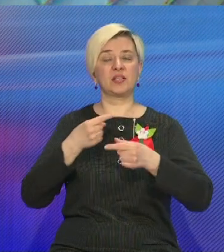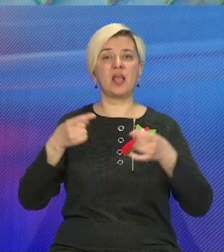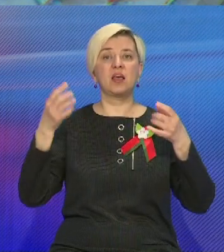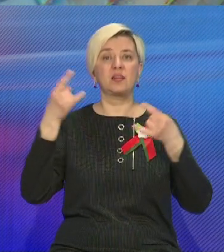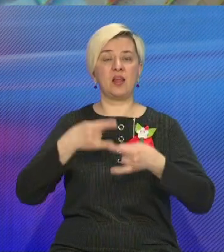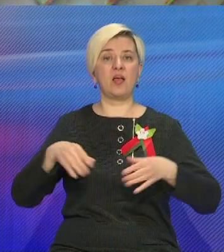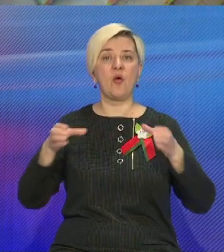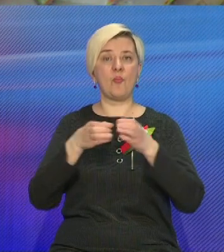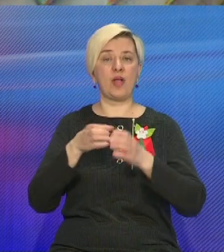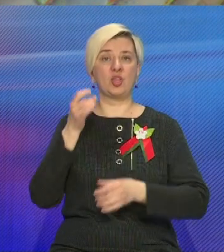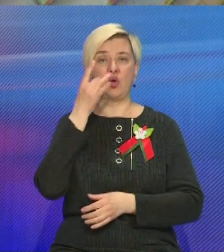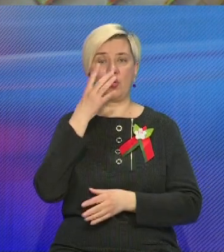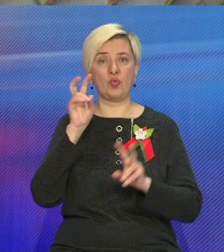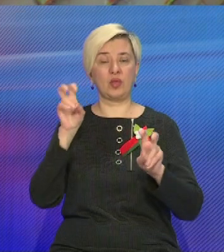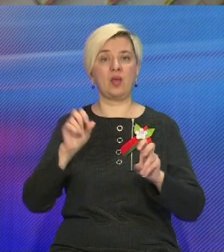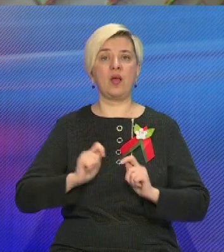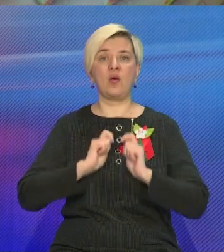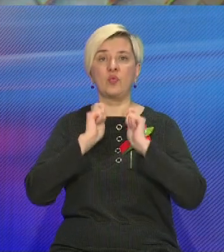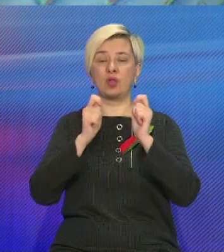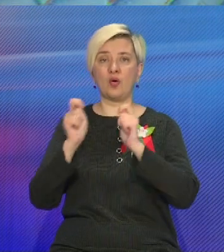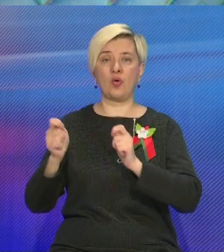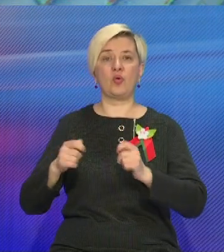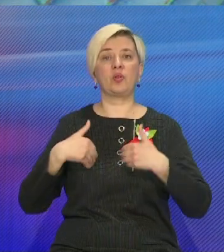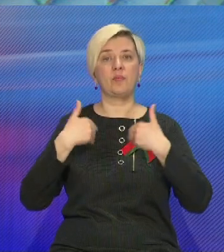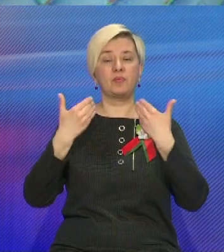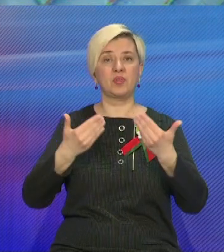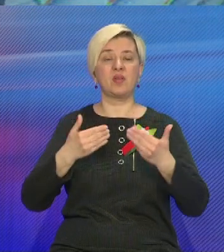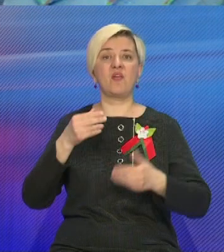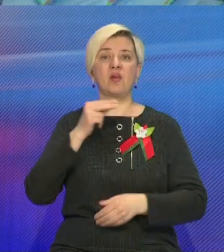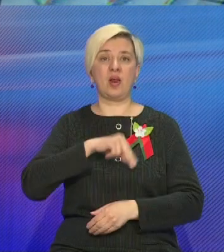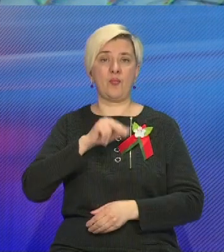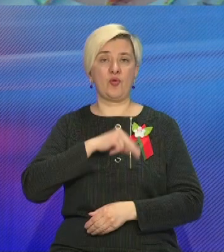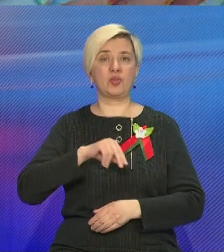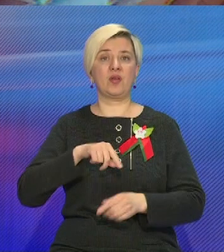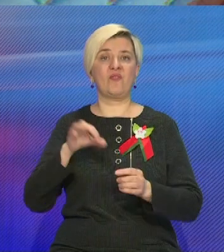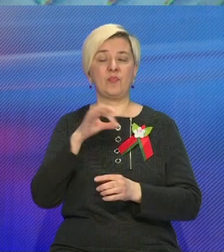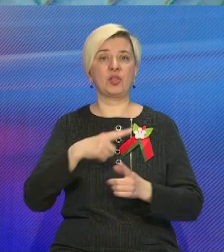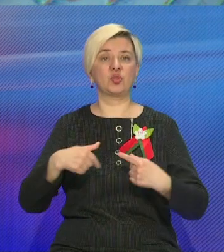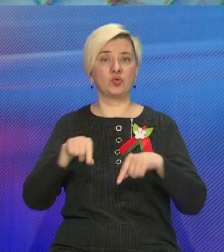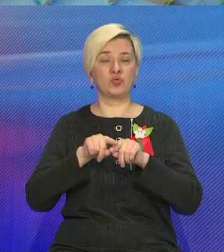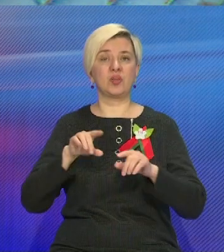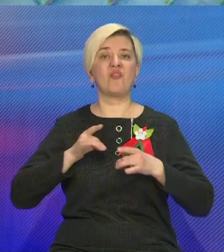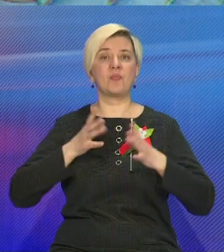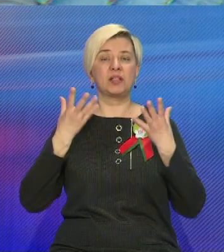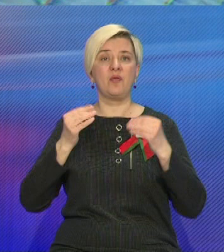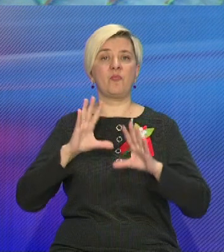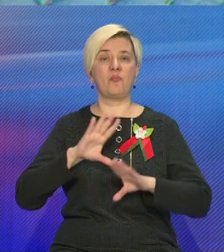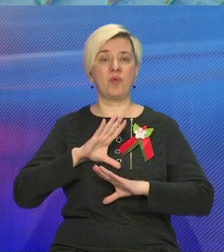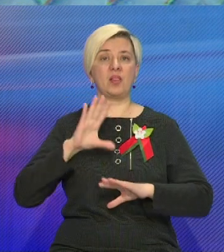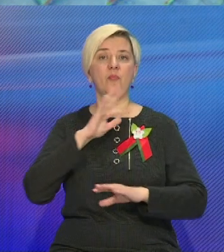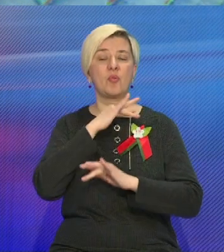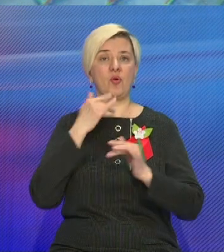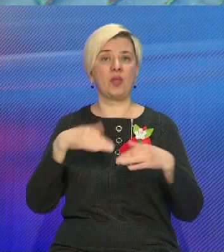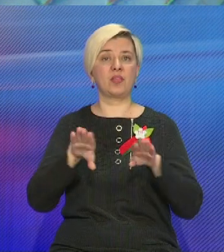Гродна. Узнагароды кампліментаў у адрас супрацоўнікаў абласной студыі ў святочны дзень было багата. Такая зваротная сувязь